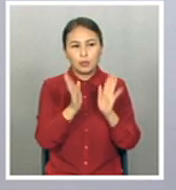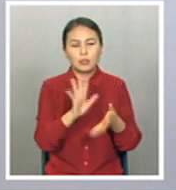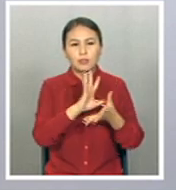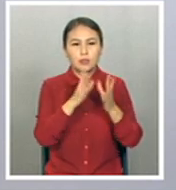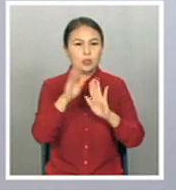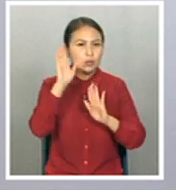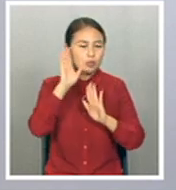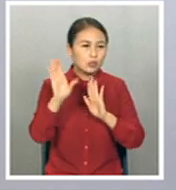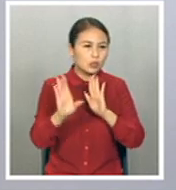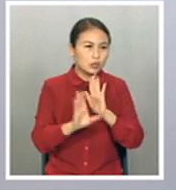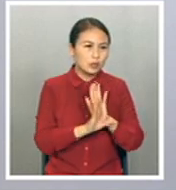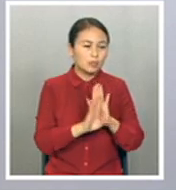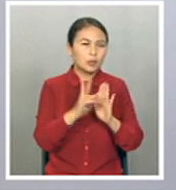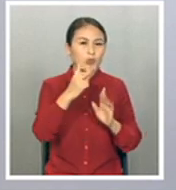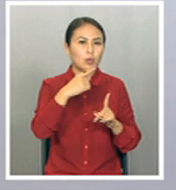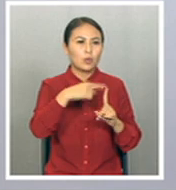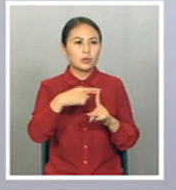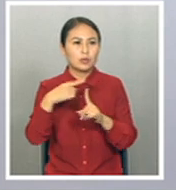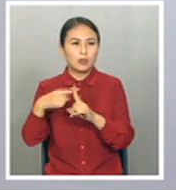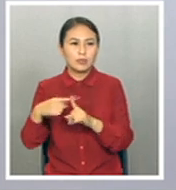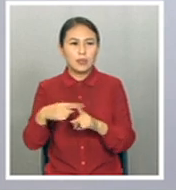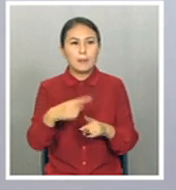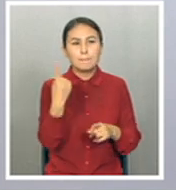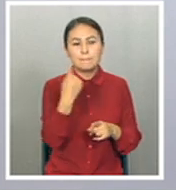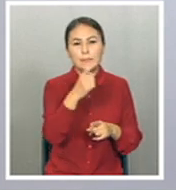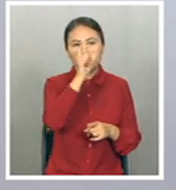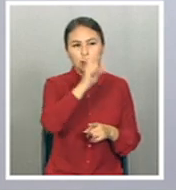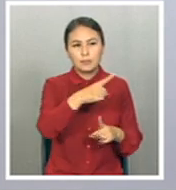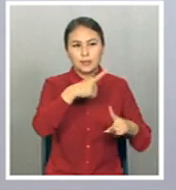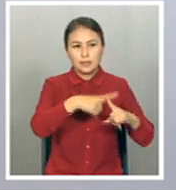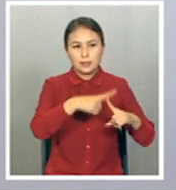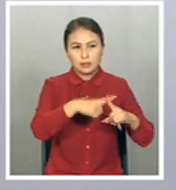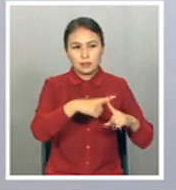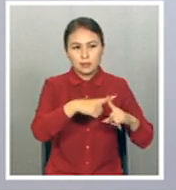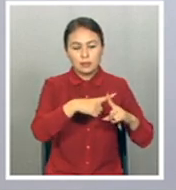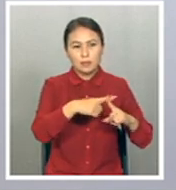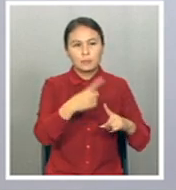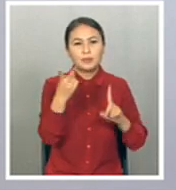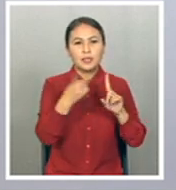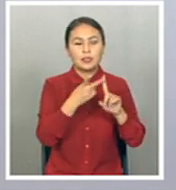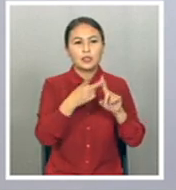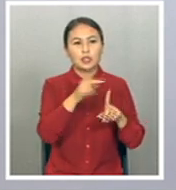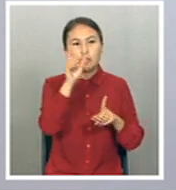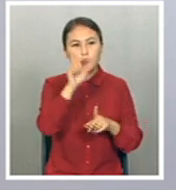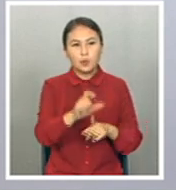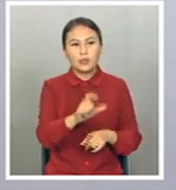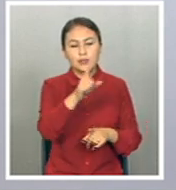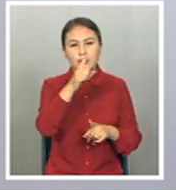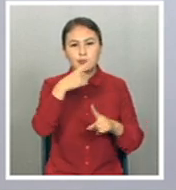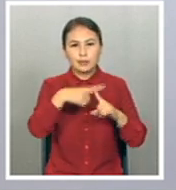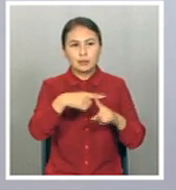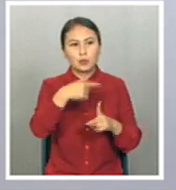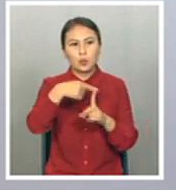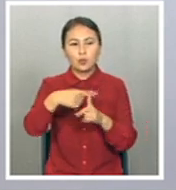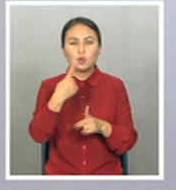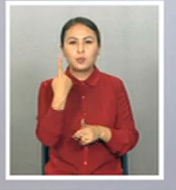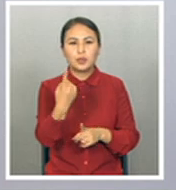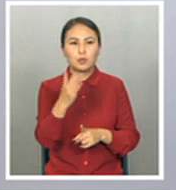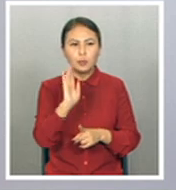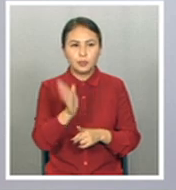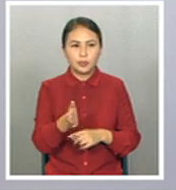сүйеніп екеуін қосамыз. Яғни бірінші санымыз X болып тұр. Екінші натурал санымыз X пен 1-дің қосындысы болып